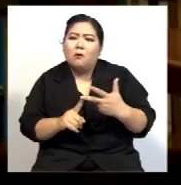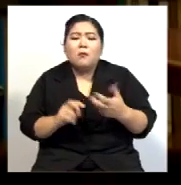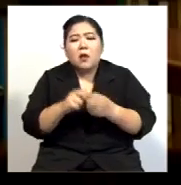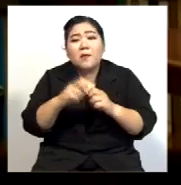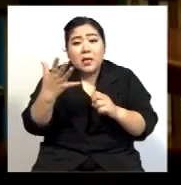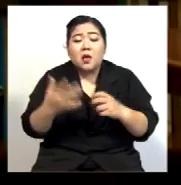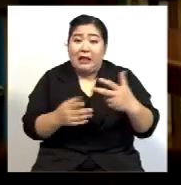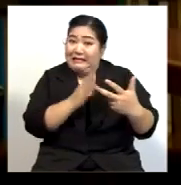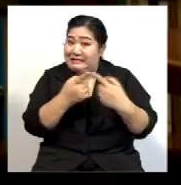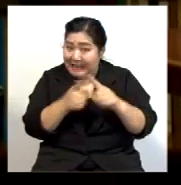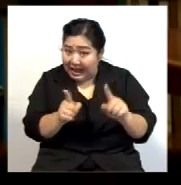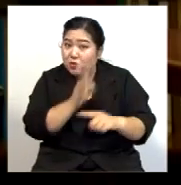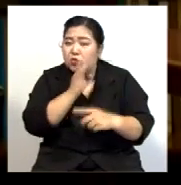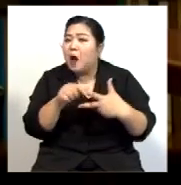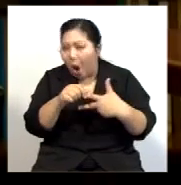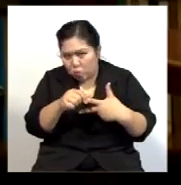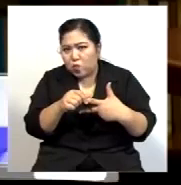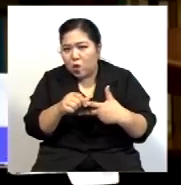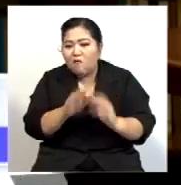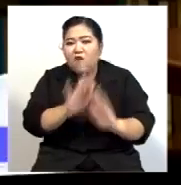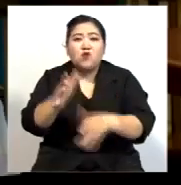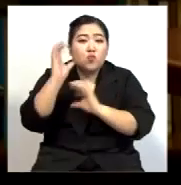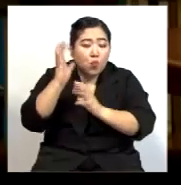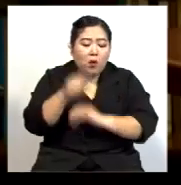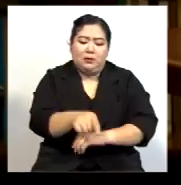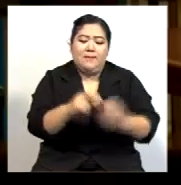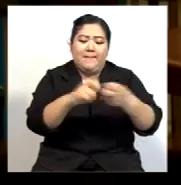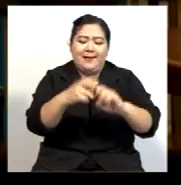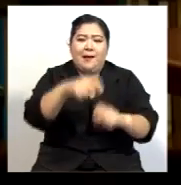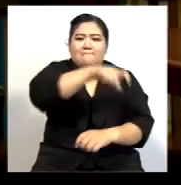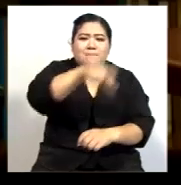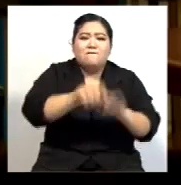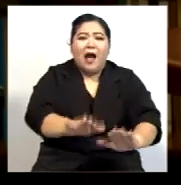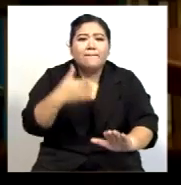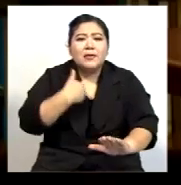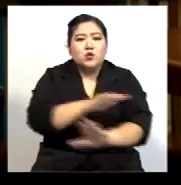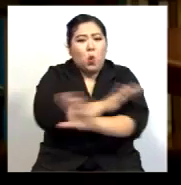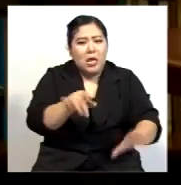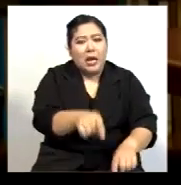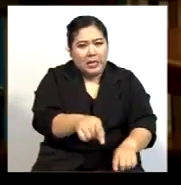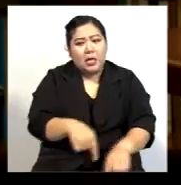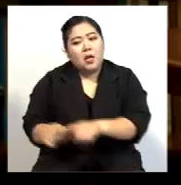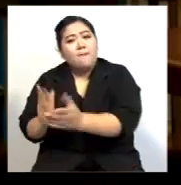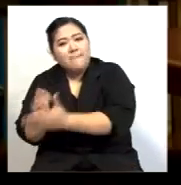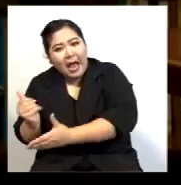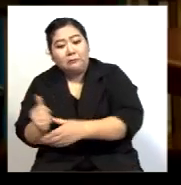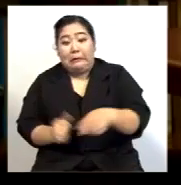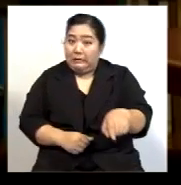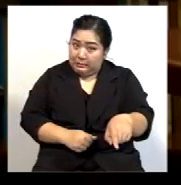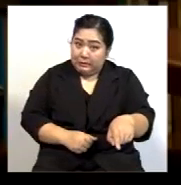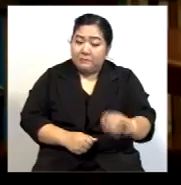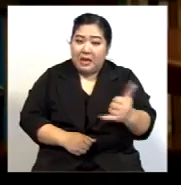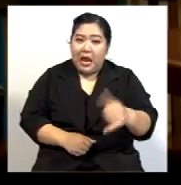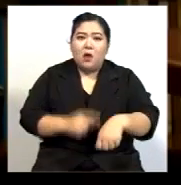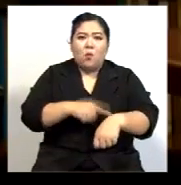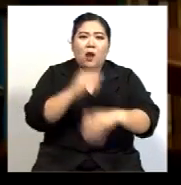าแต่ถ้าวินิจฉัยว่าให้ไปทบทวนนะครับในการลงมติแต่ละมาตราอันนี้จะเป็นปัญหาในกรอบระยะเวลา